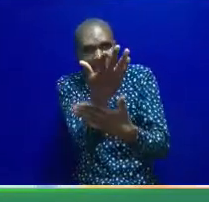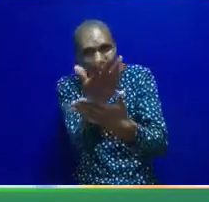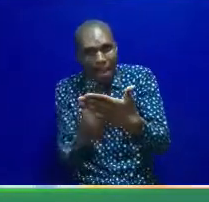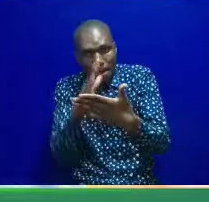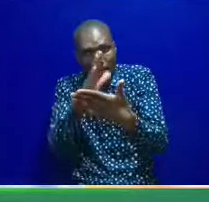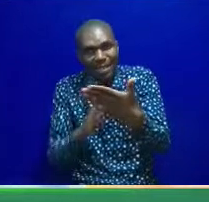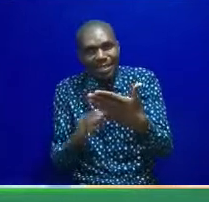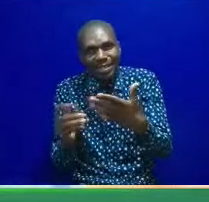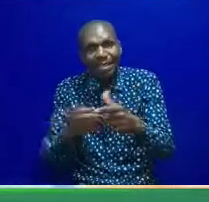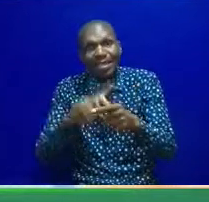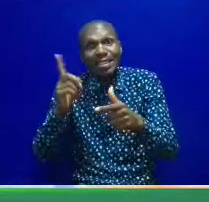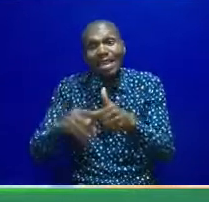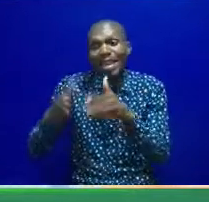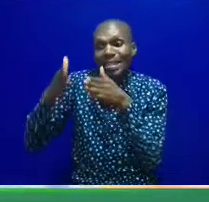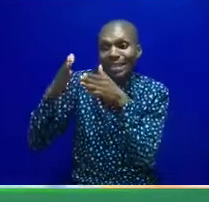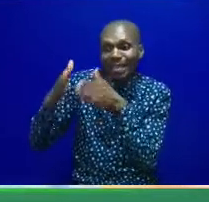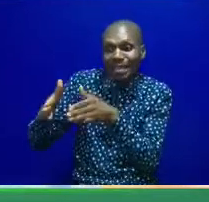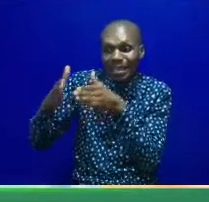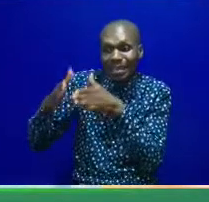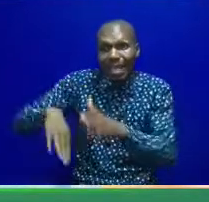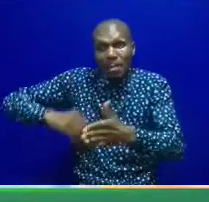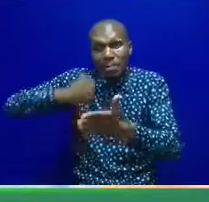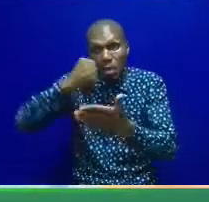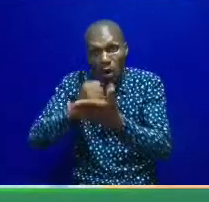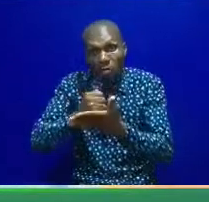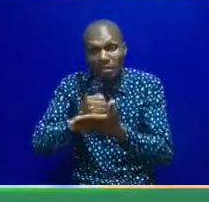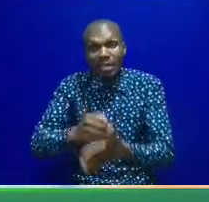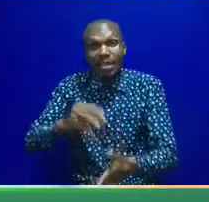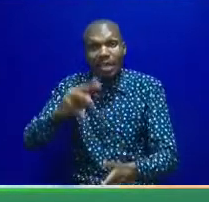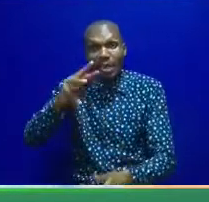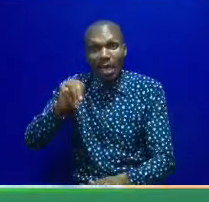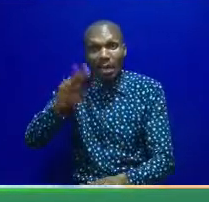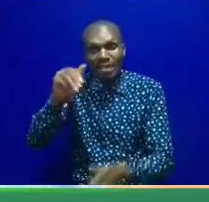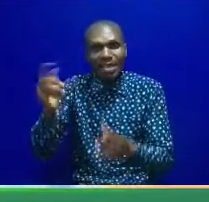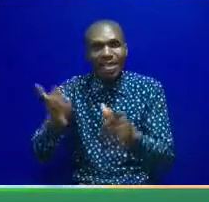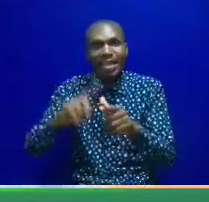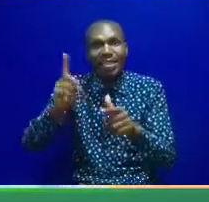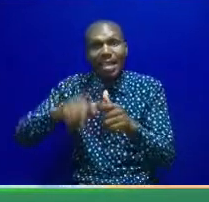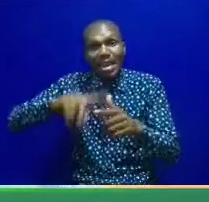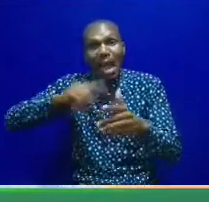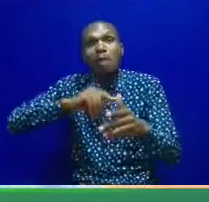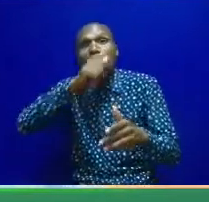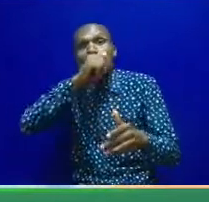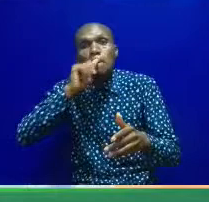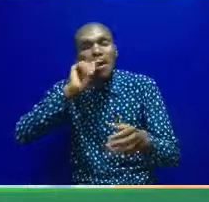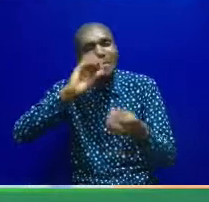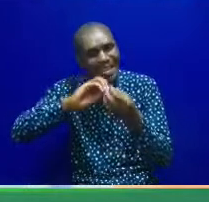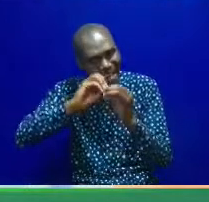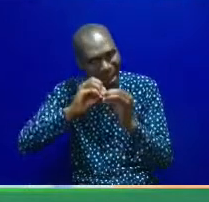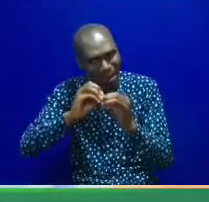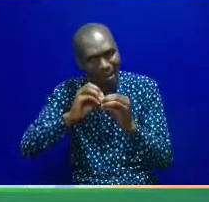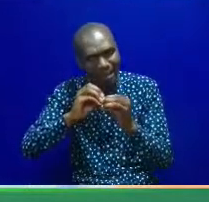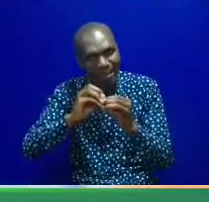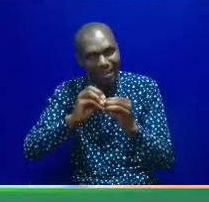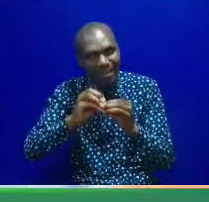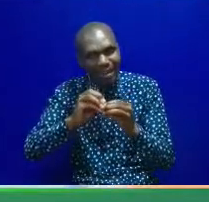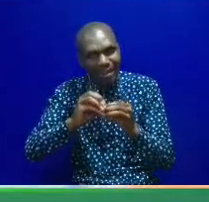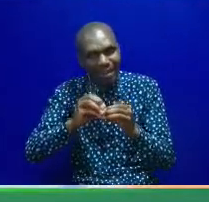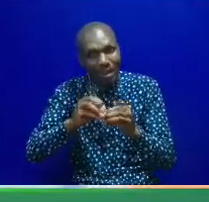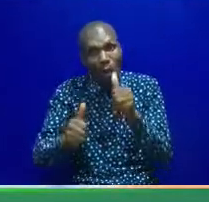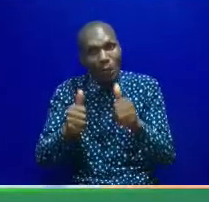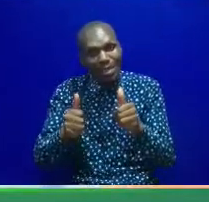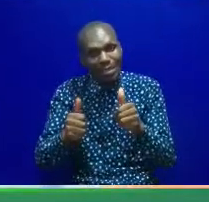achire mu kinyoro korwase cyobisi cyawe MCA nande gitwale serial numbers igo aichiga